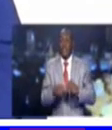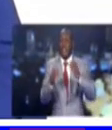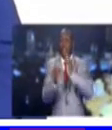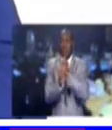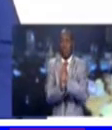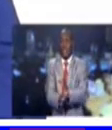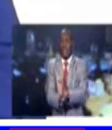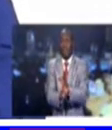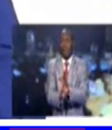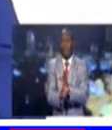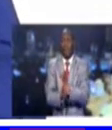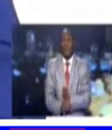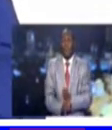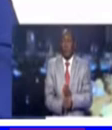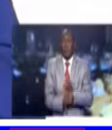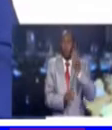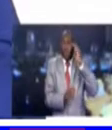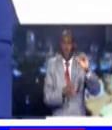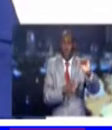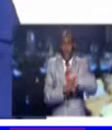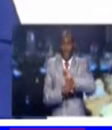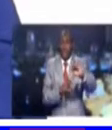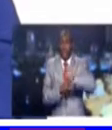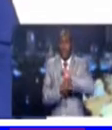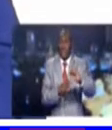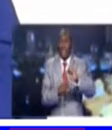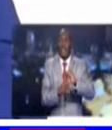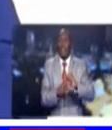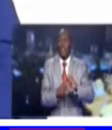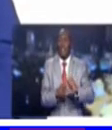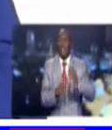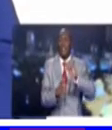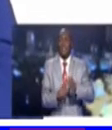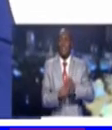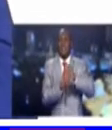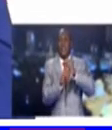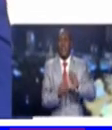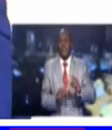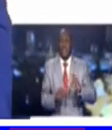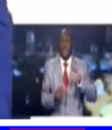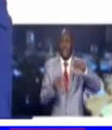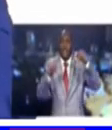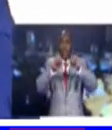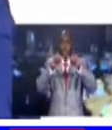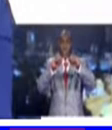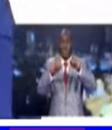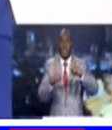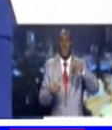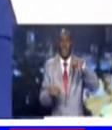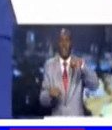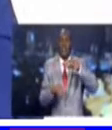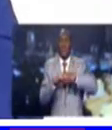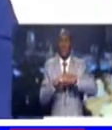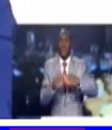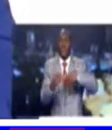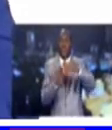tenir prêtes en vue de l'exécution immédiate et stricte des mesures édictées sur